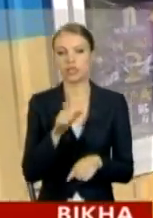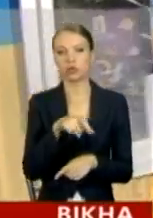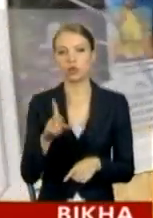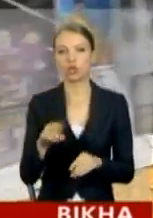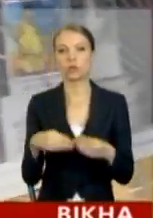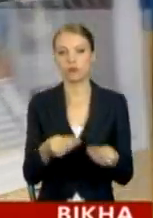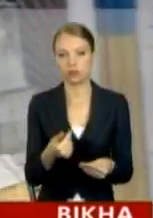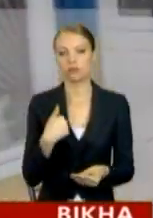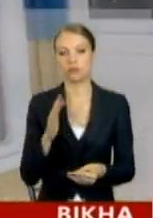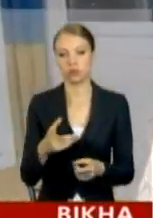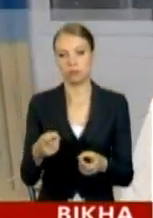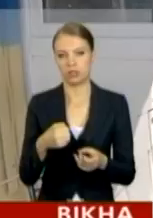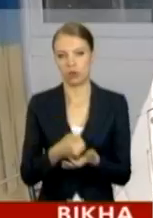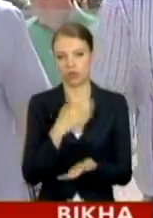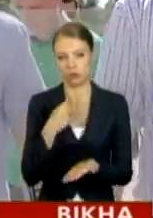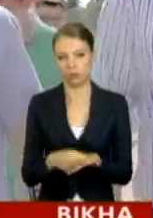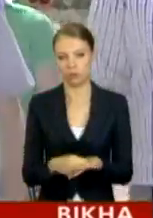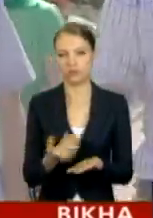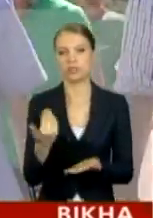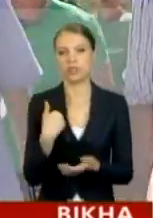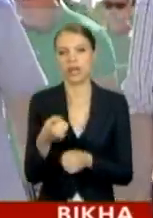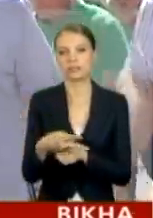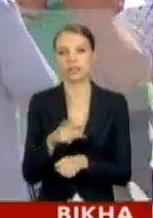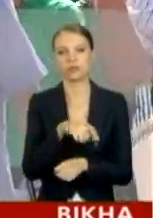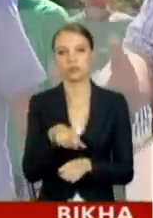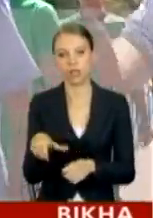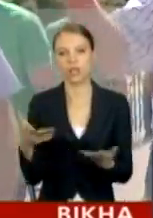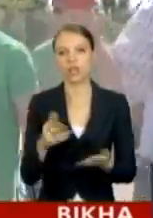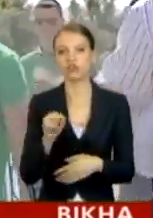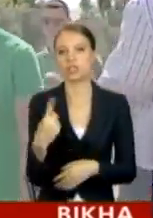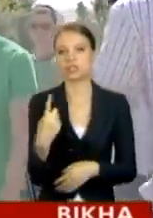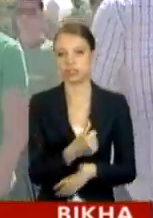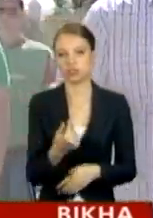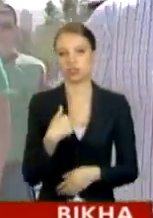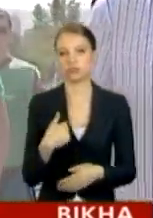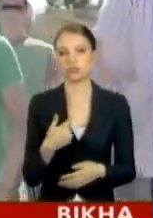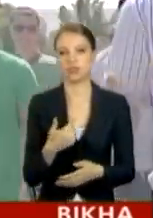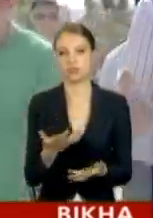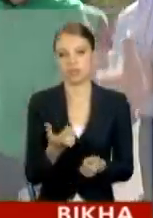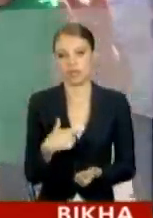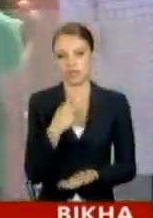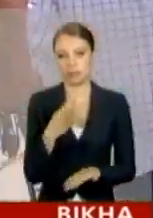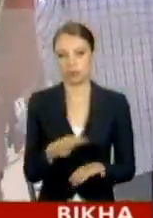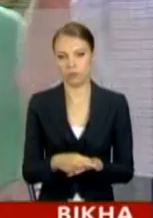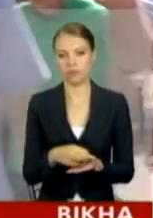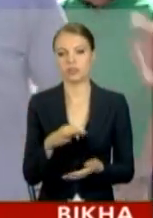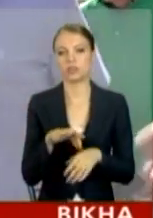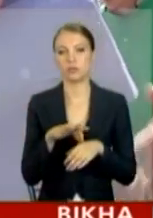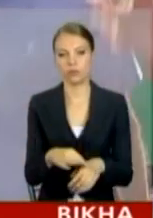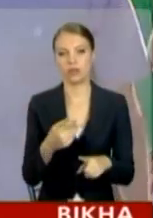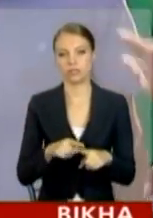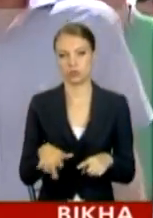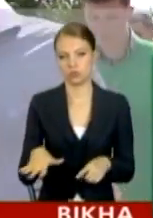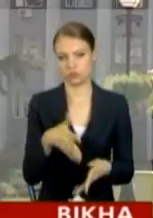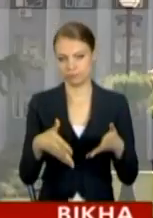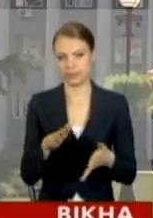видає, ми притягнемо до відповідальності. Я звільнив тих людей. Через тиждень ми взяли на себе зобов'язання привести цю набережну